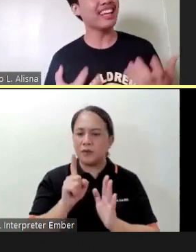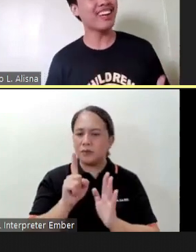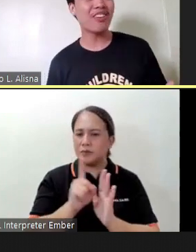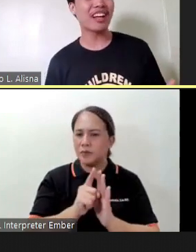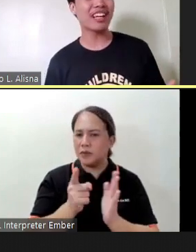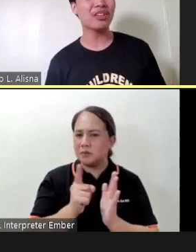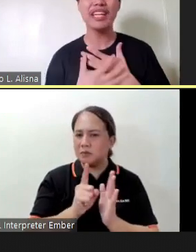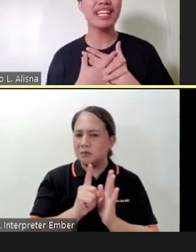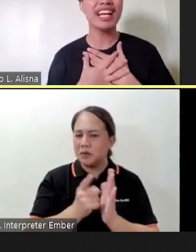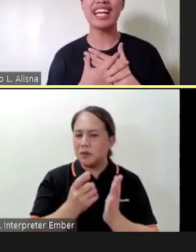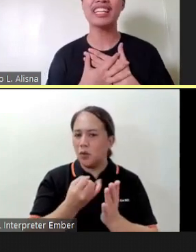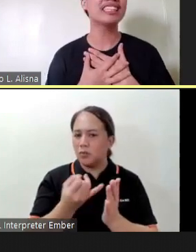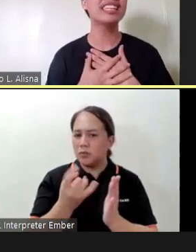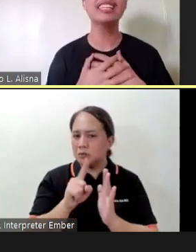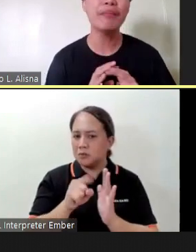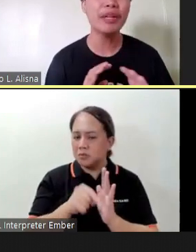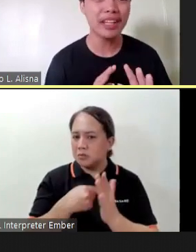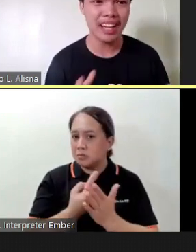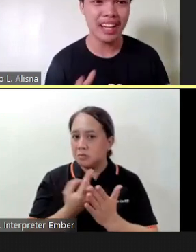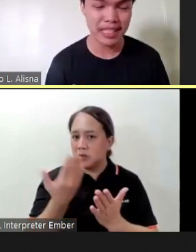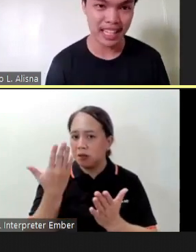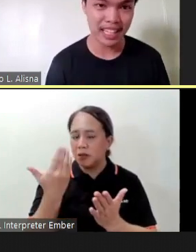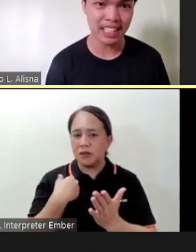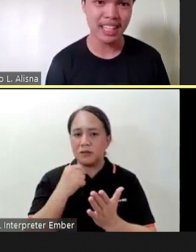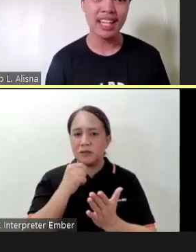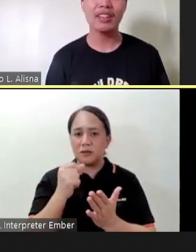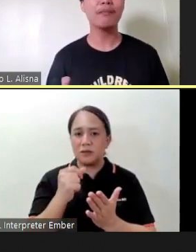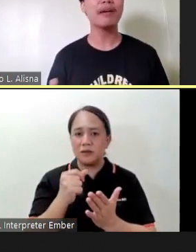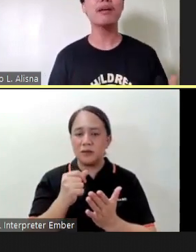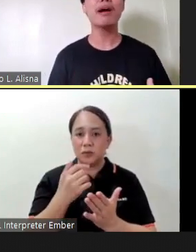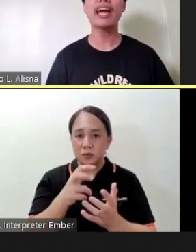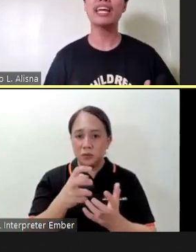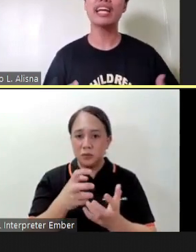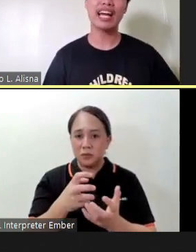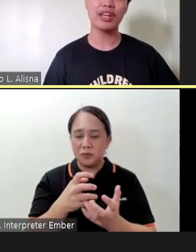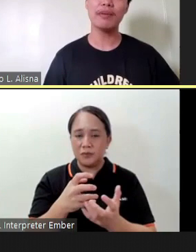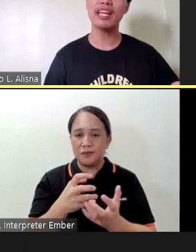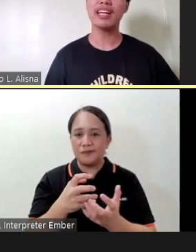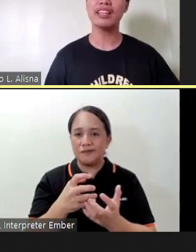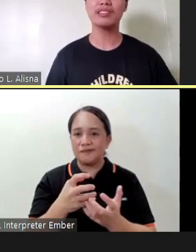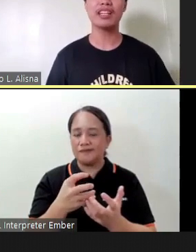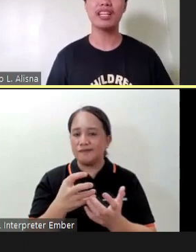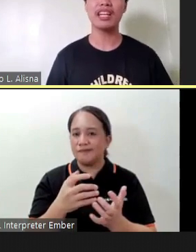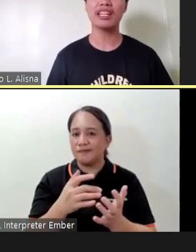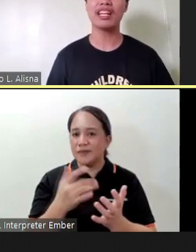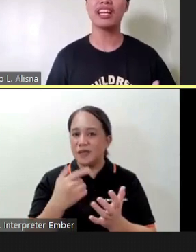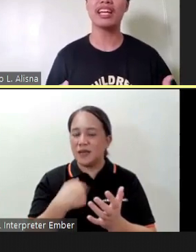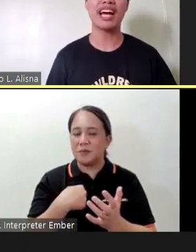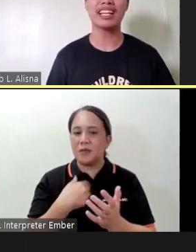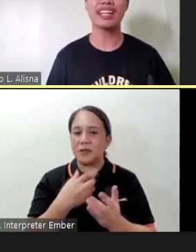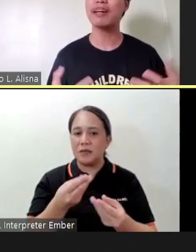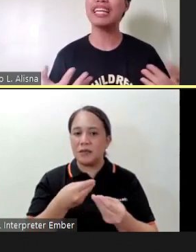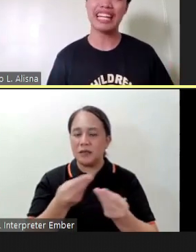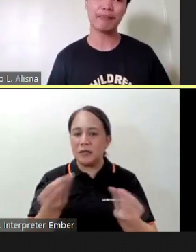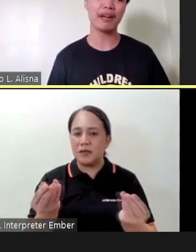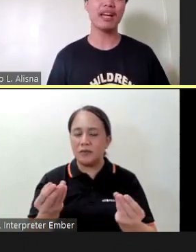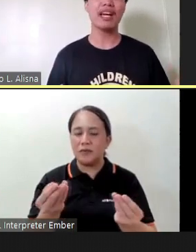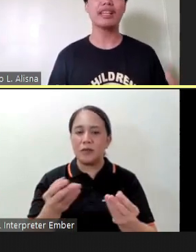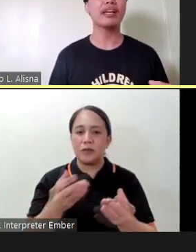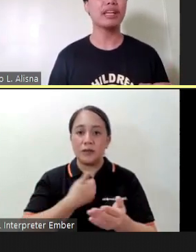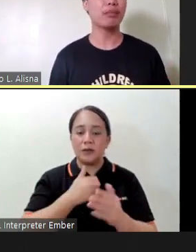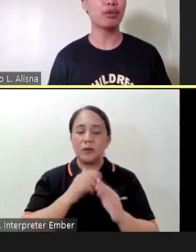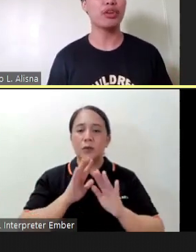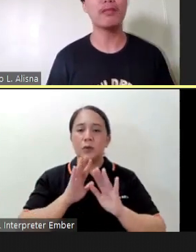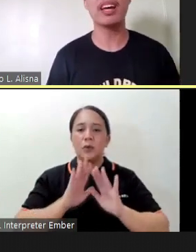ilang oras bigyan lang natin kasi hindi naman yung kanapisan para makahinga tayo bigyan natin yung sarili natin ng hingahan kasi mahirap